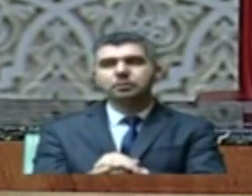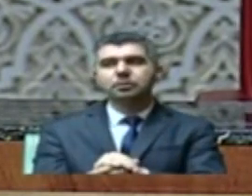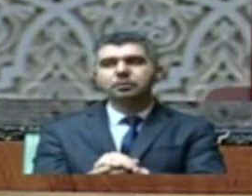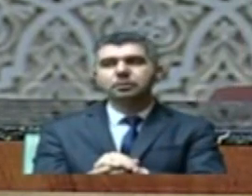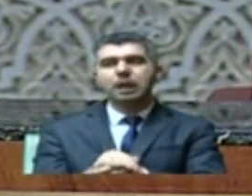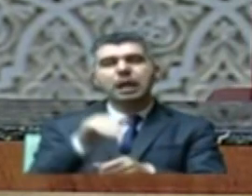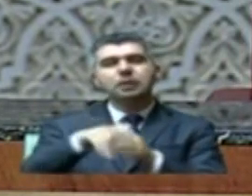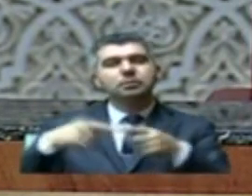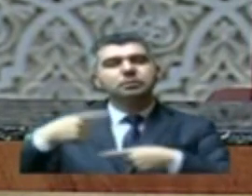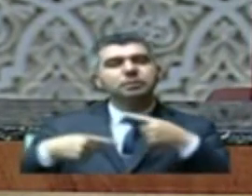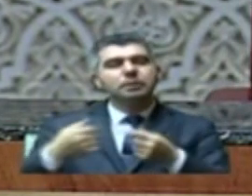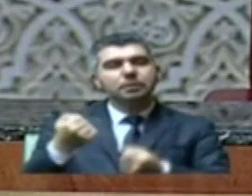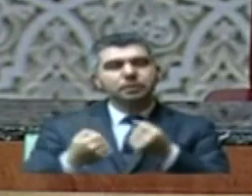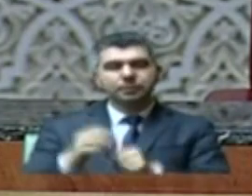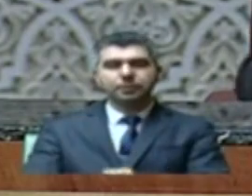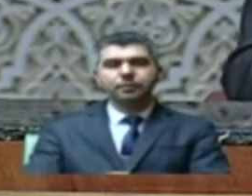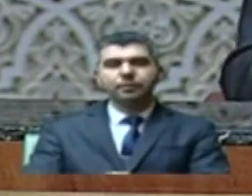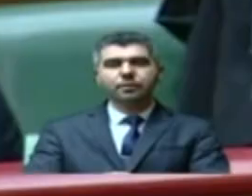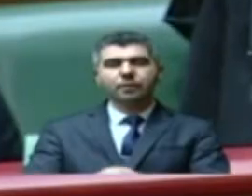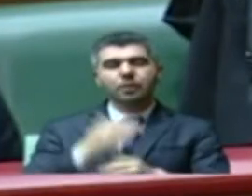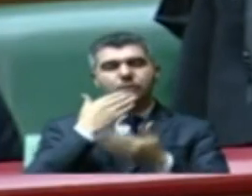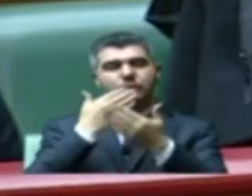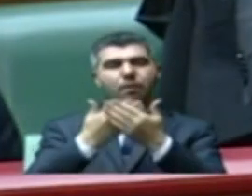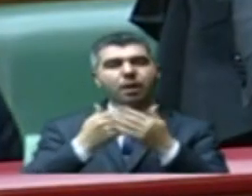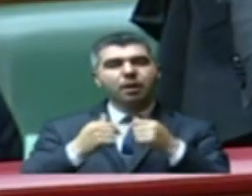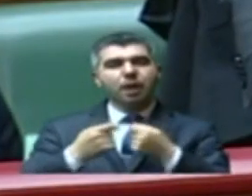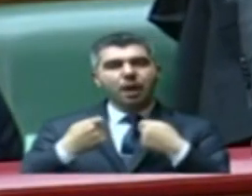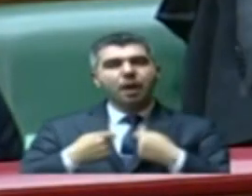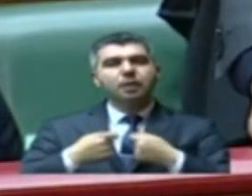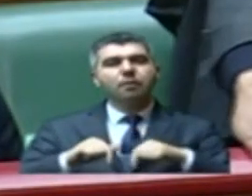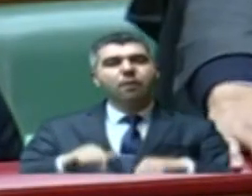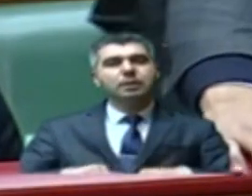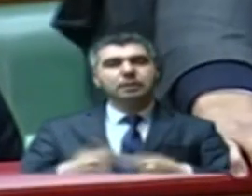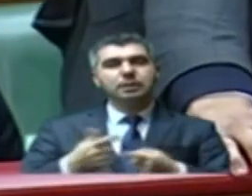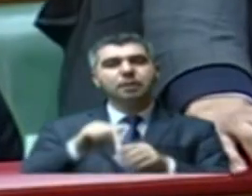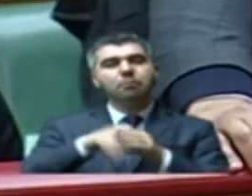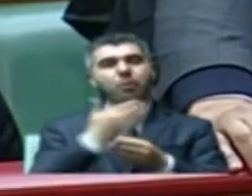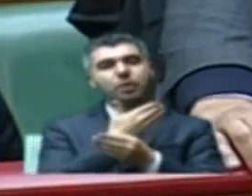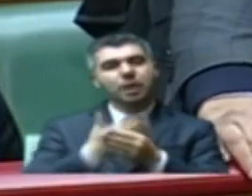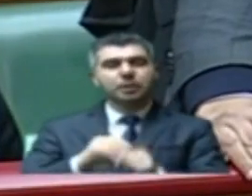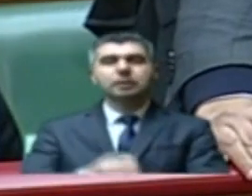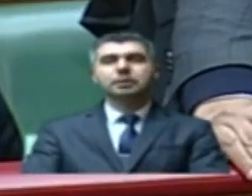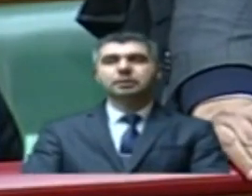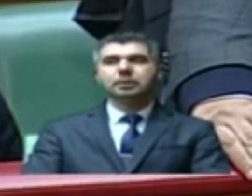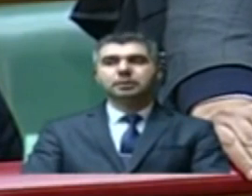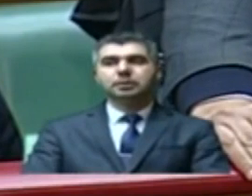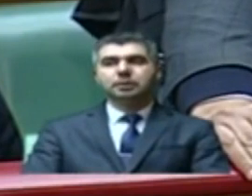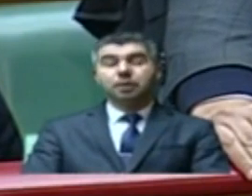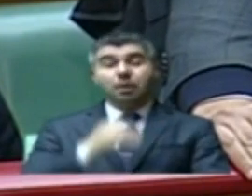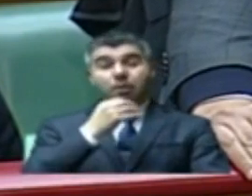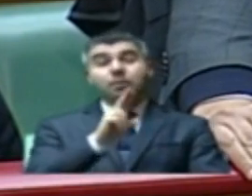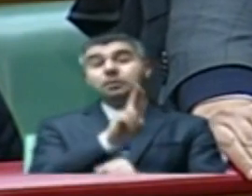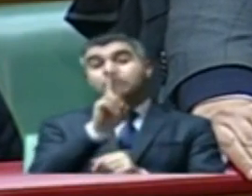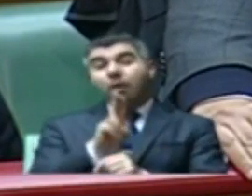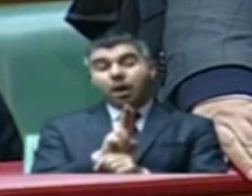والمعاصرة. شكرا السيد الرئيس، السادة الوزراء، إخواني وأخواتي المستشارين والمستشارات. السيد الوزير، في الحقيقة السؤال ديالنا